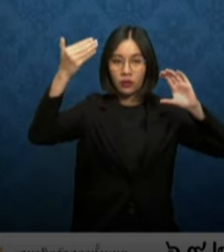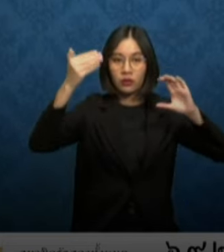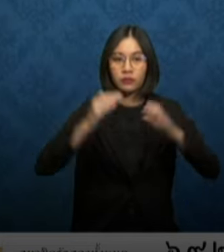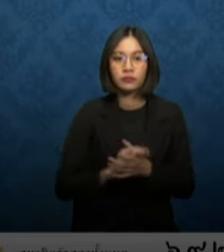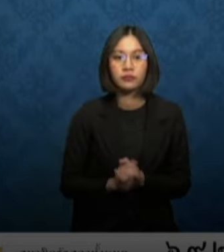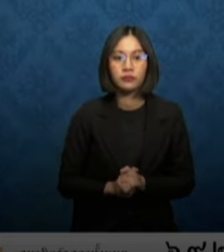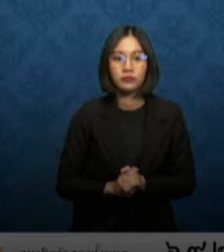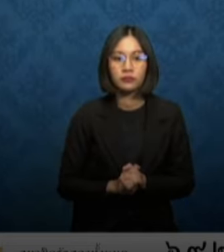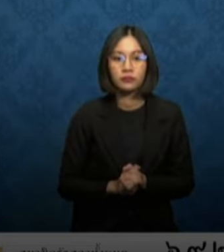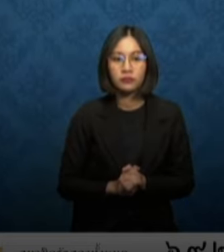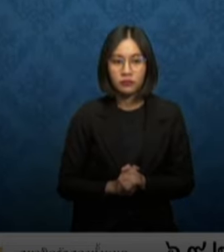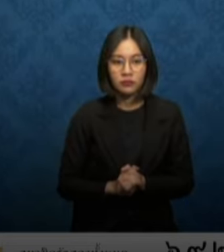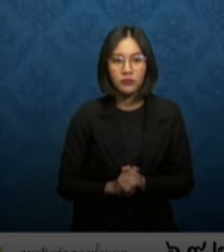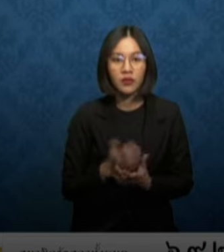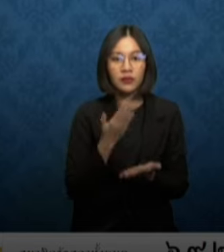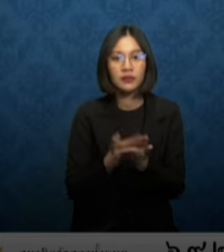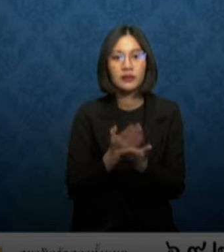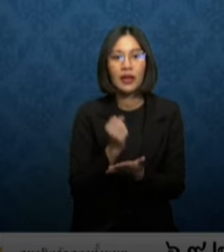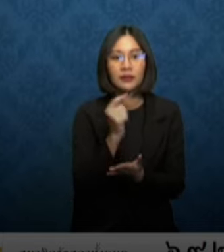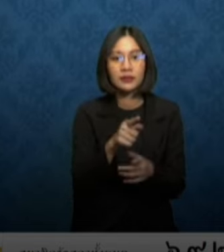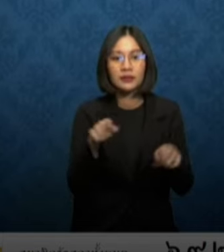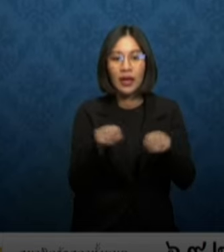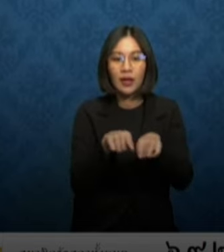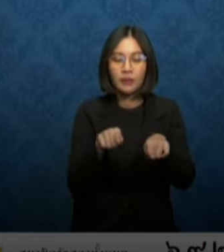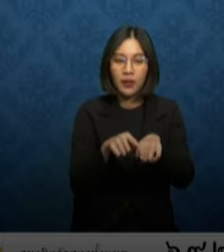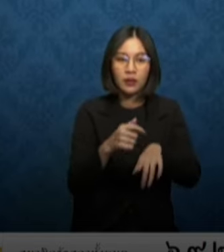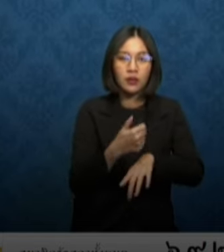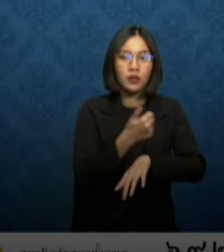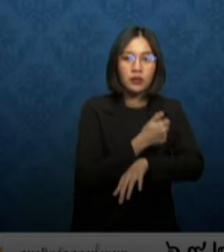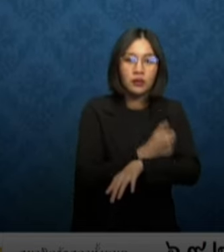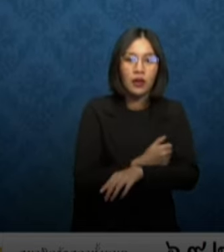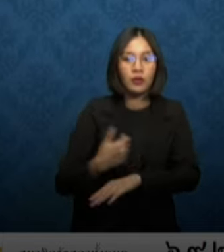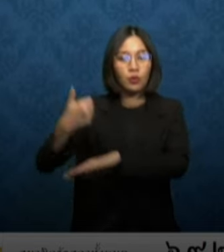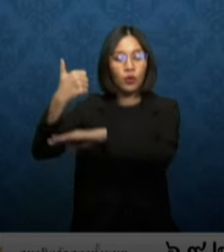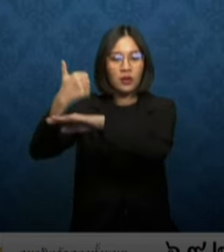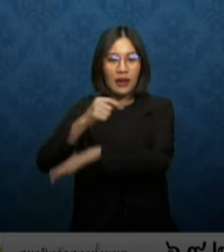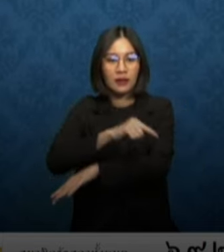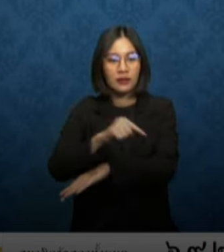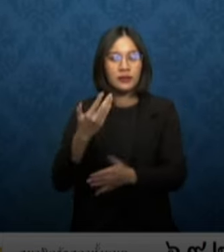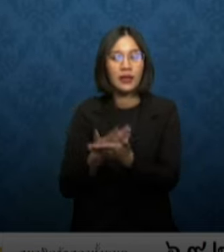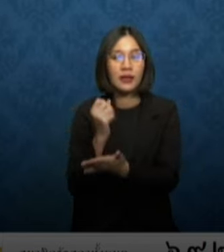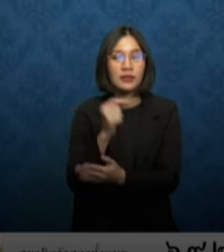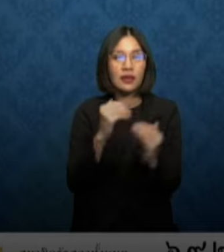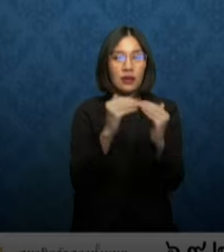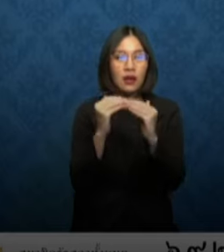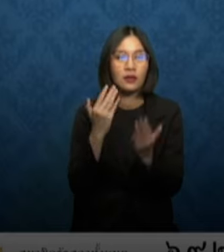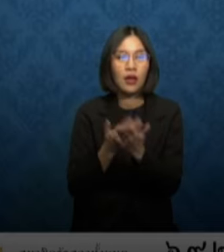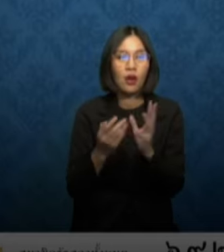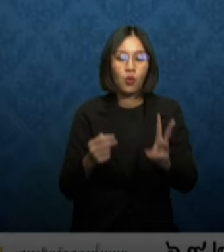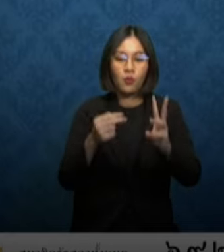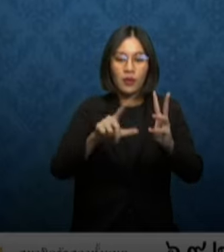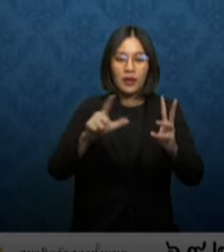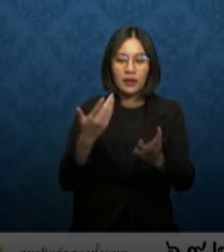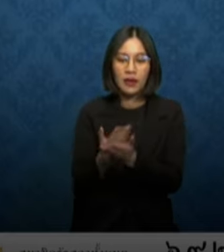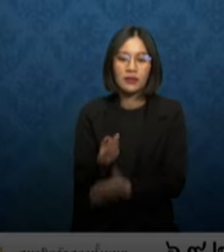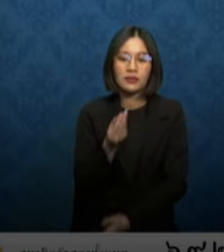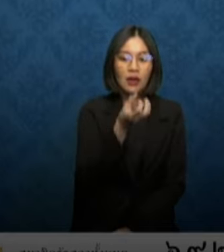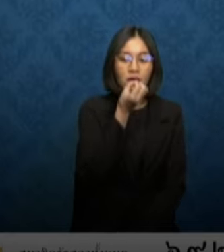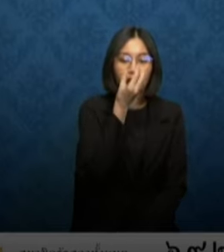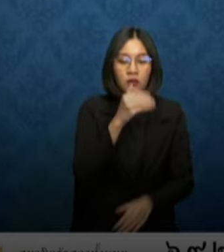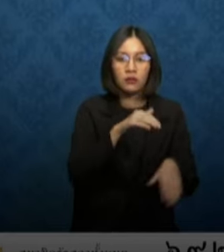ท่านคือจ่ายเงินเท่าๆกับฝ่ายลูกจ้างและฝ่ายนายจ้างเงินที่รัฐบาลค้างจ่าย60,000กว่าล้านต้องจ่ายคืนพร้อม